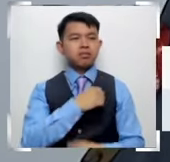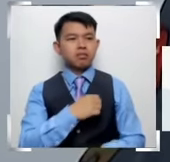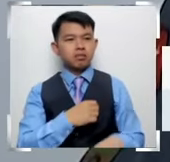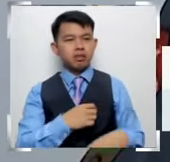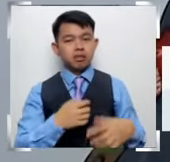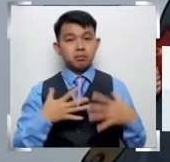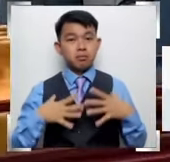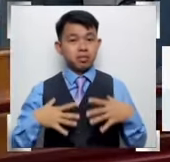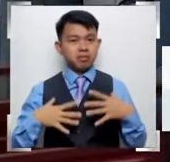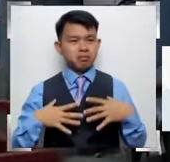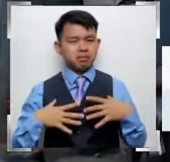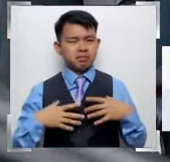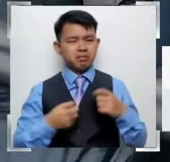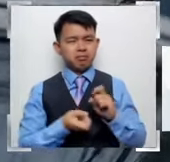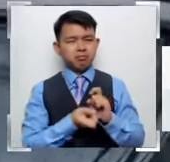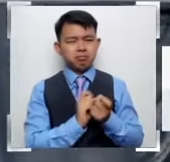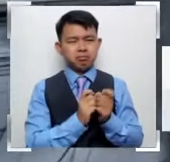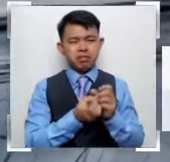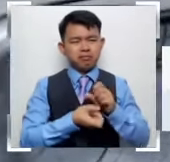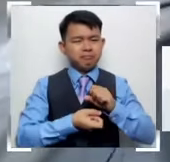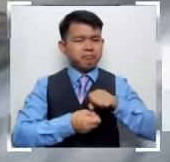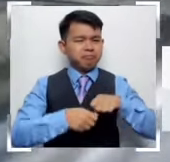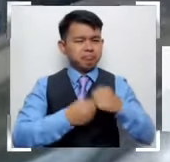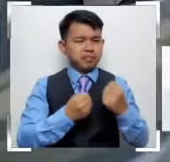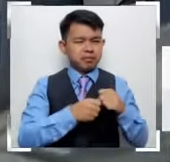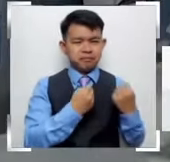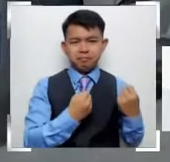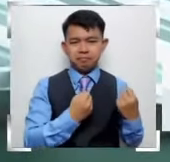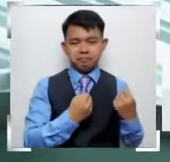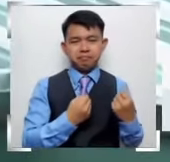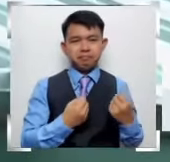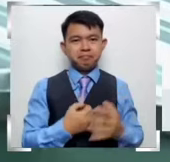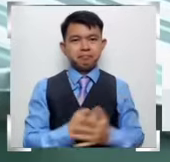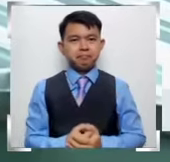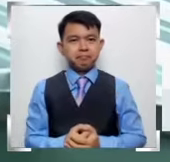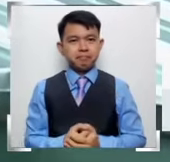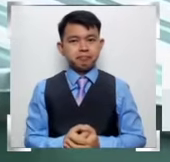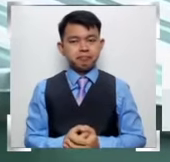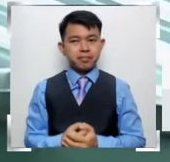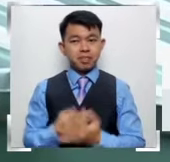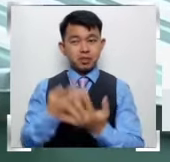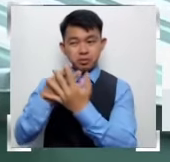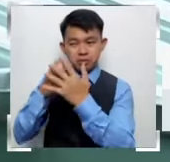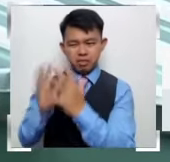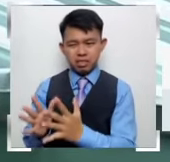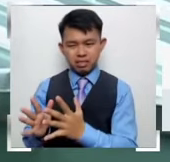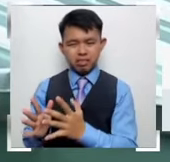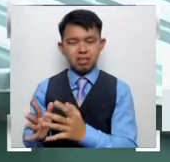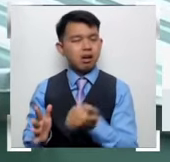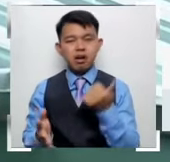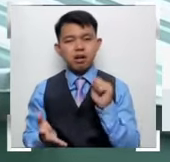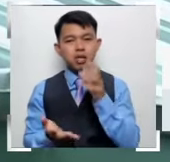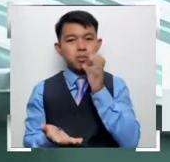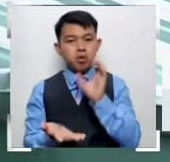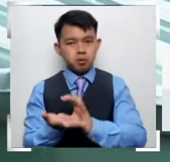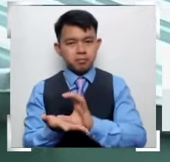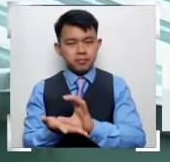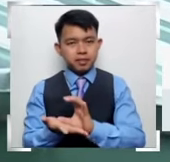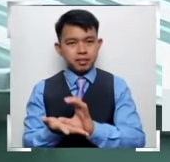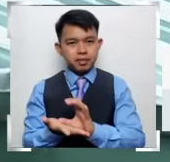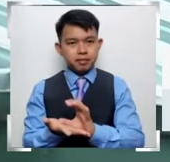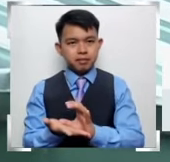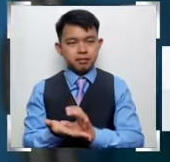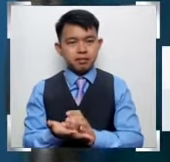yung kanyang uniform. Tumangging magpaulak ng panayam ang jailer na si Master Sergeant Ariston Arid na posibleng maharap